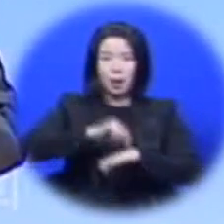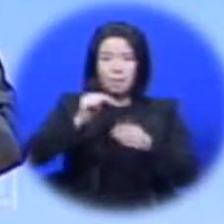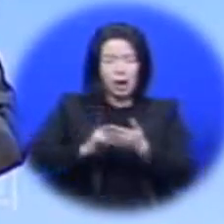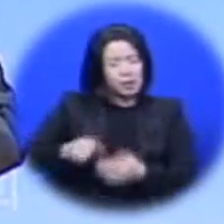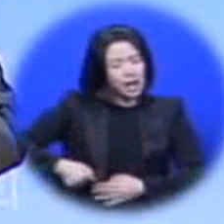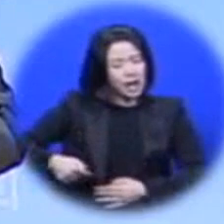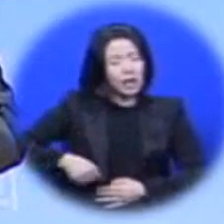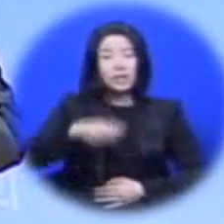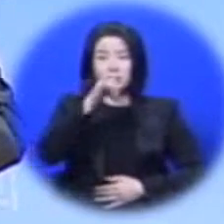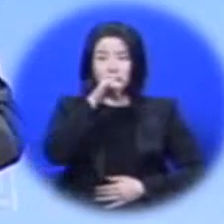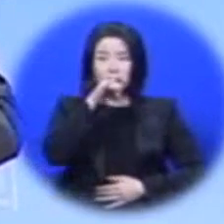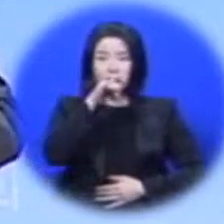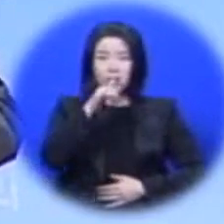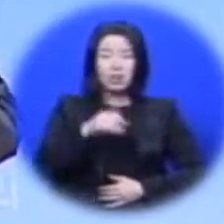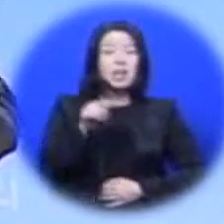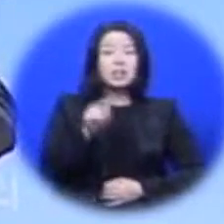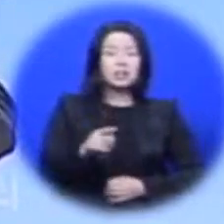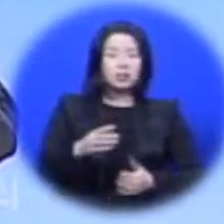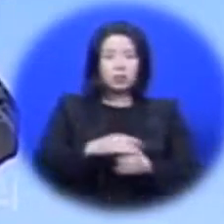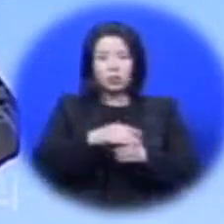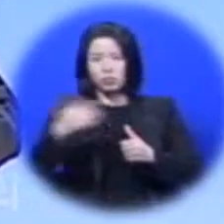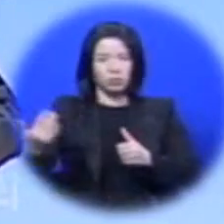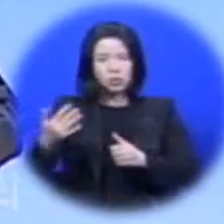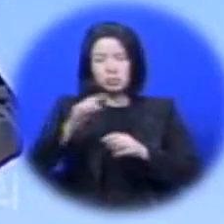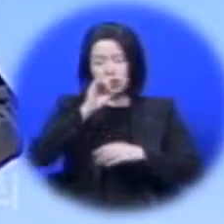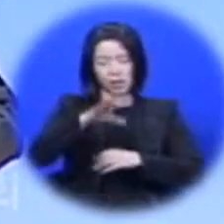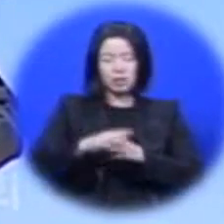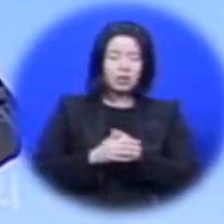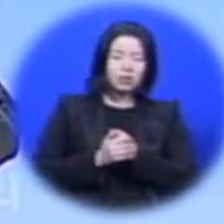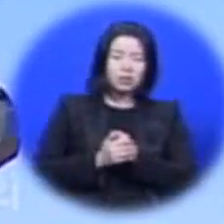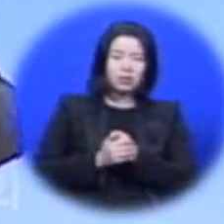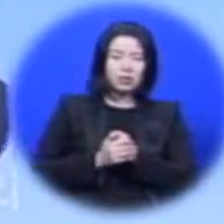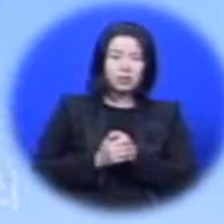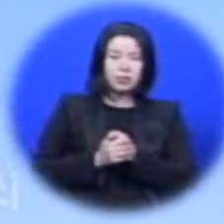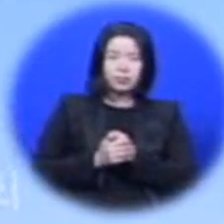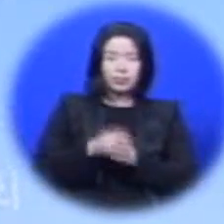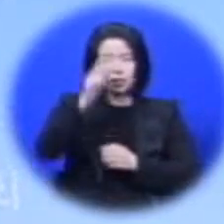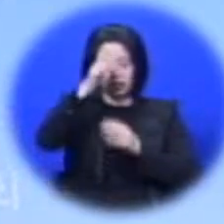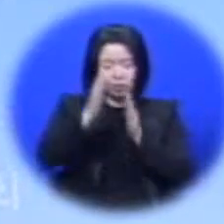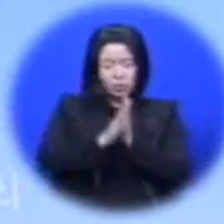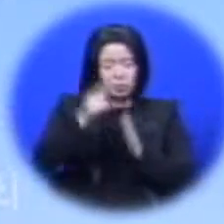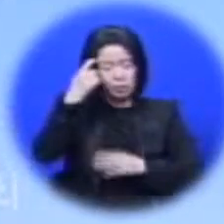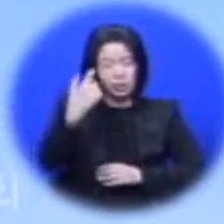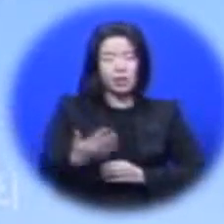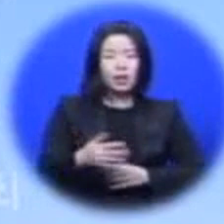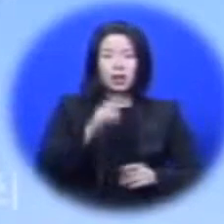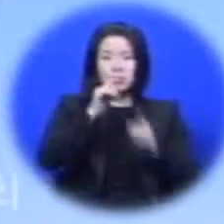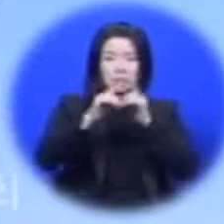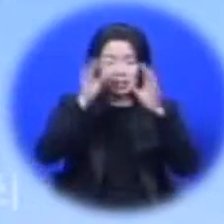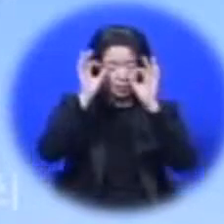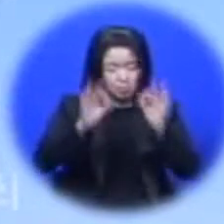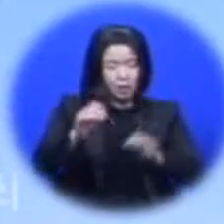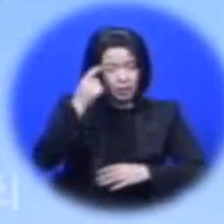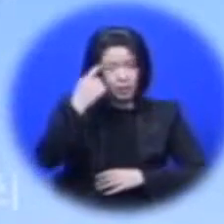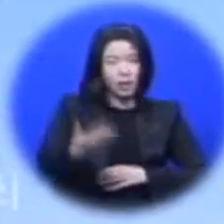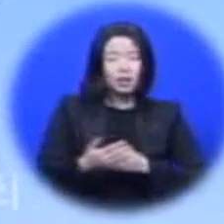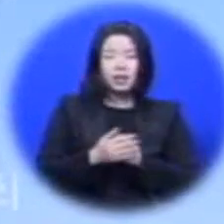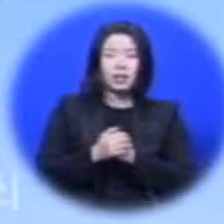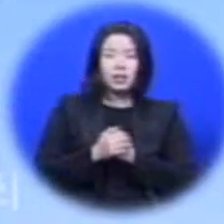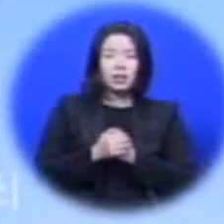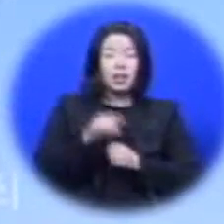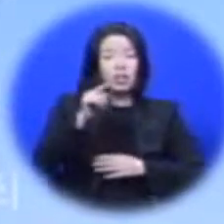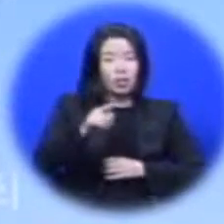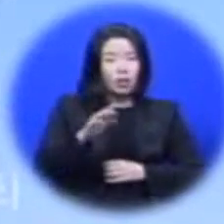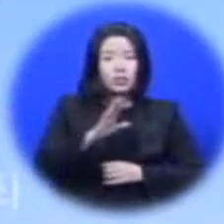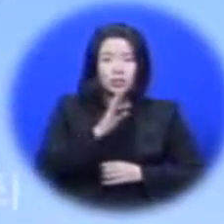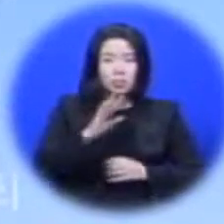있습니다. 그걸 놓치면 안 돼요. 기도했냐? 말씀을 보았느냐? 너는